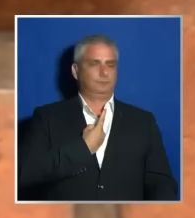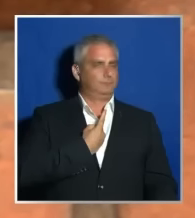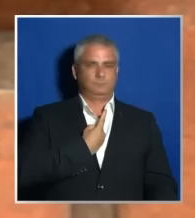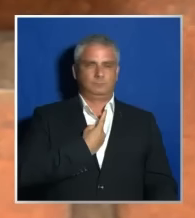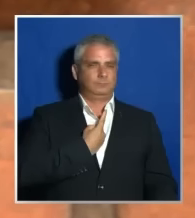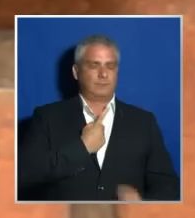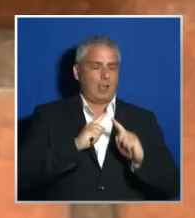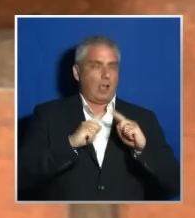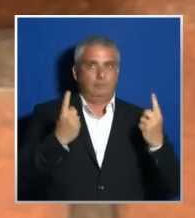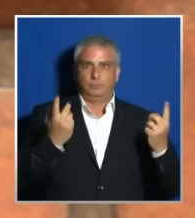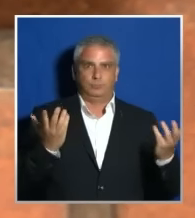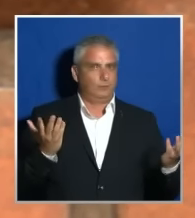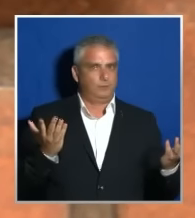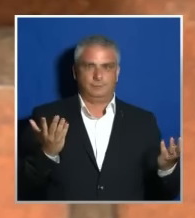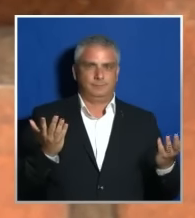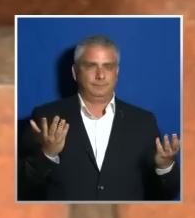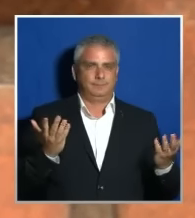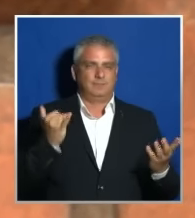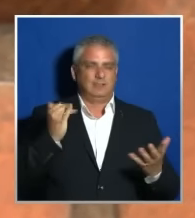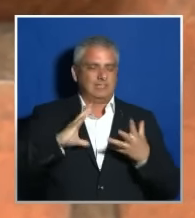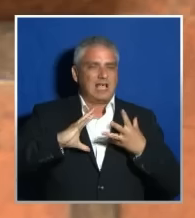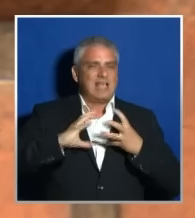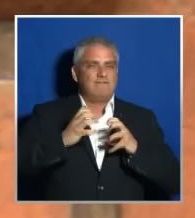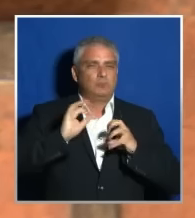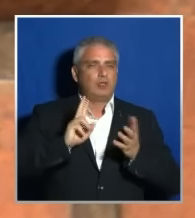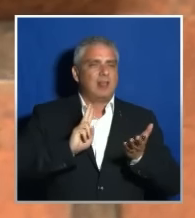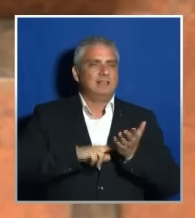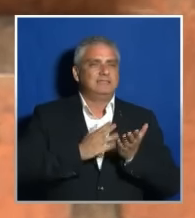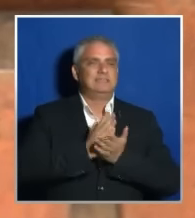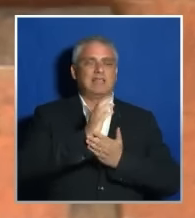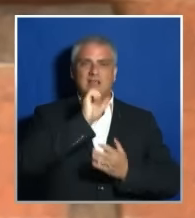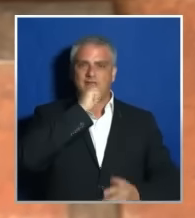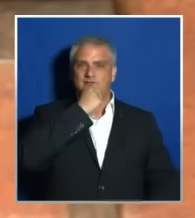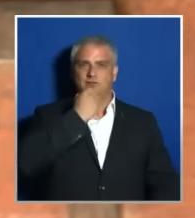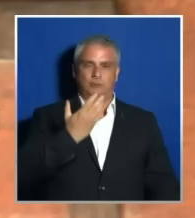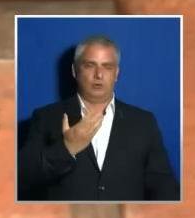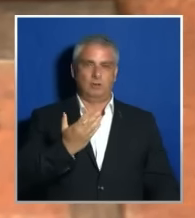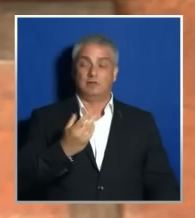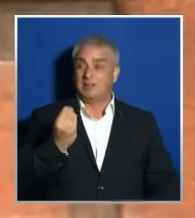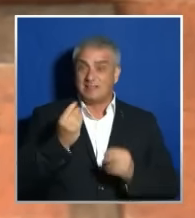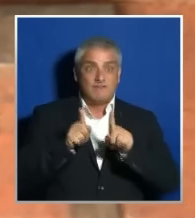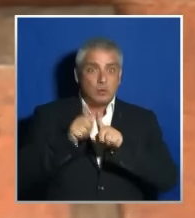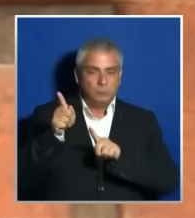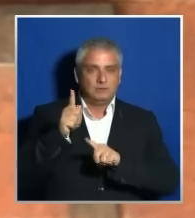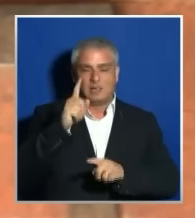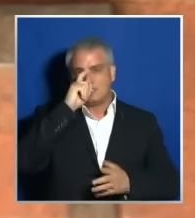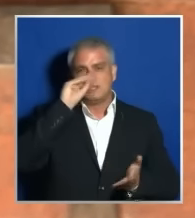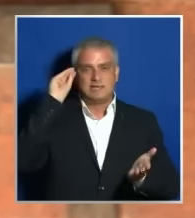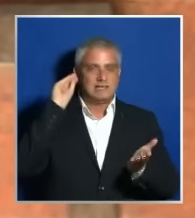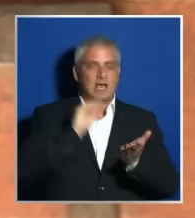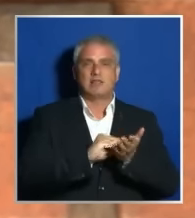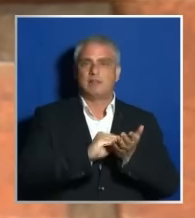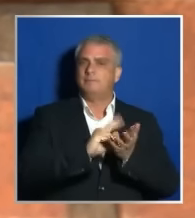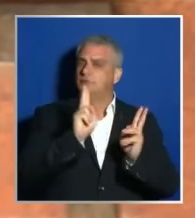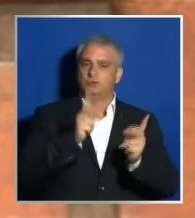איזה אבסורד, איזה עיוות של הצדק וההיסטוריה. צעד כזה יחתים בחתם